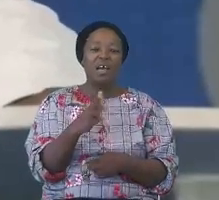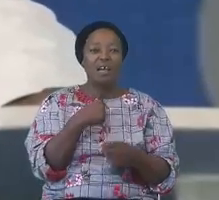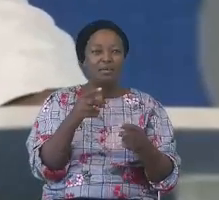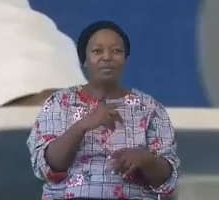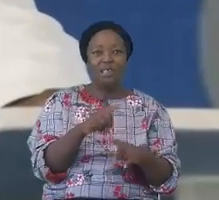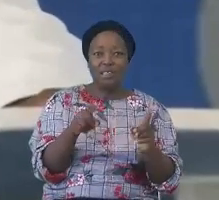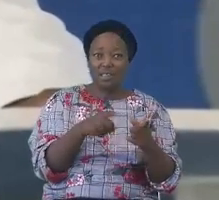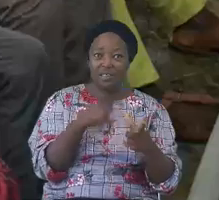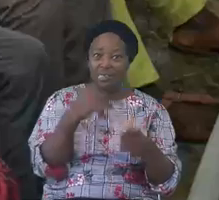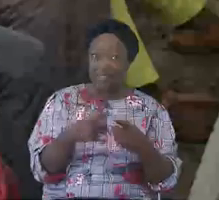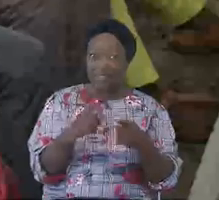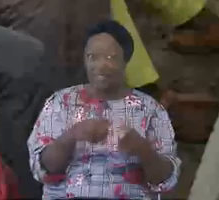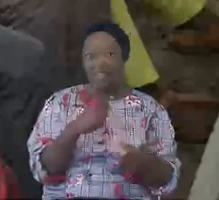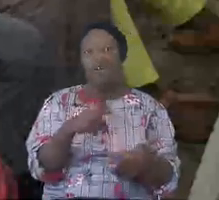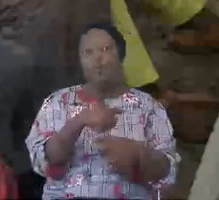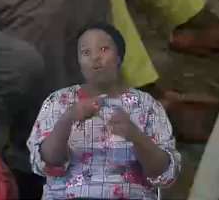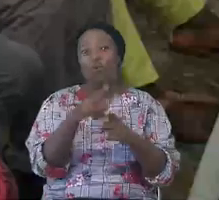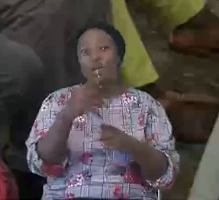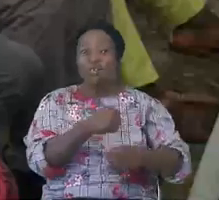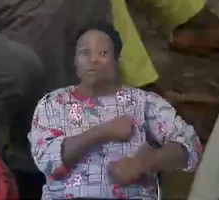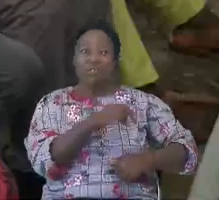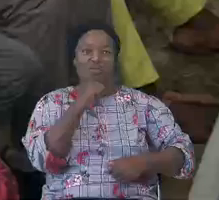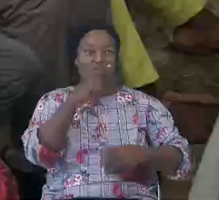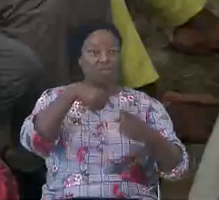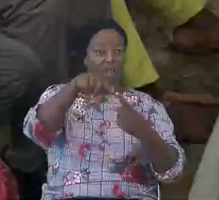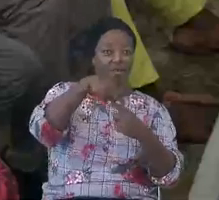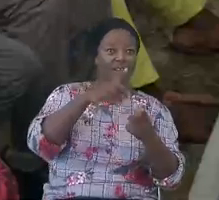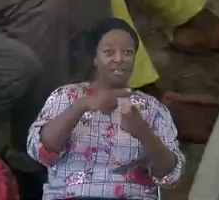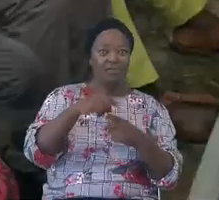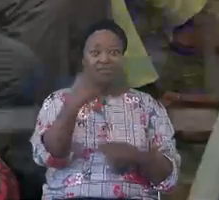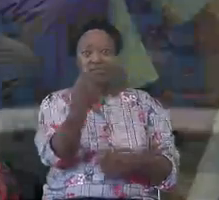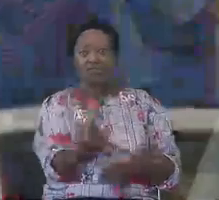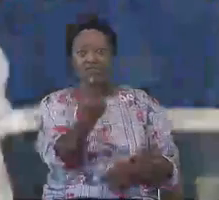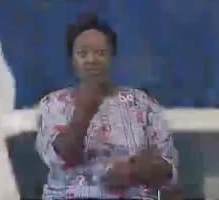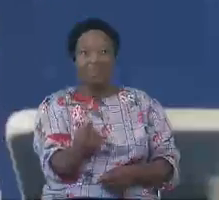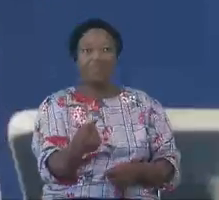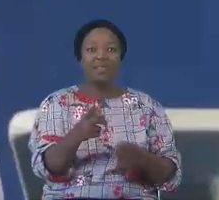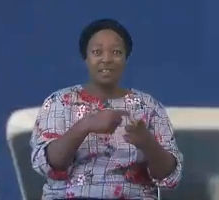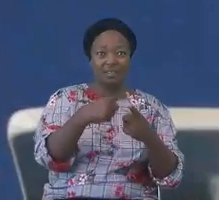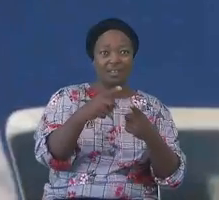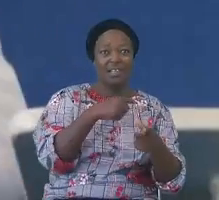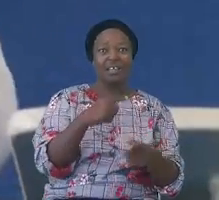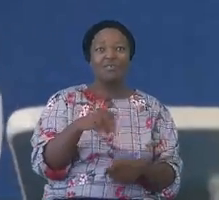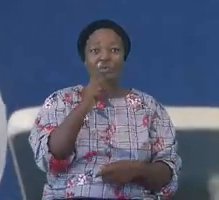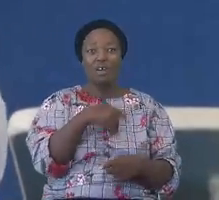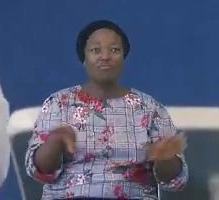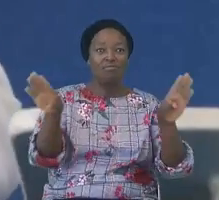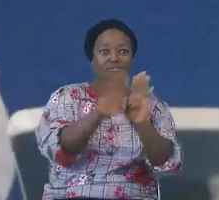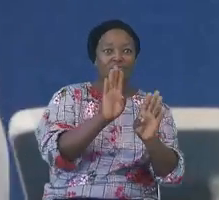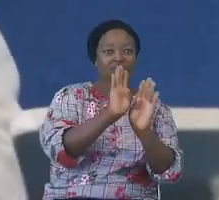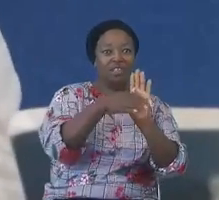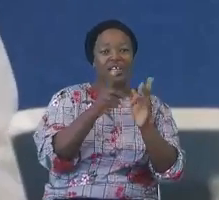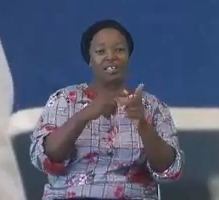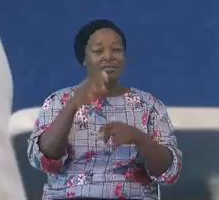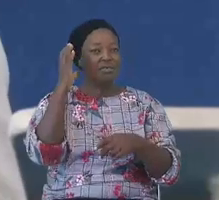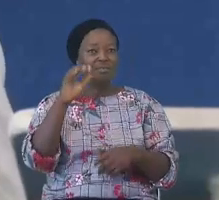ce locataire parti. Mais quand les soldats ne sont pas là et tu es